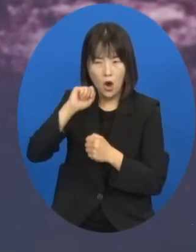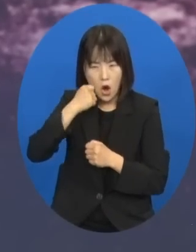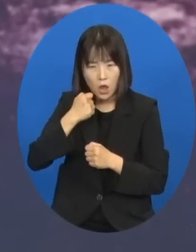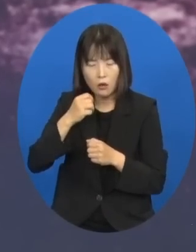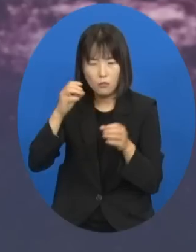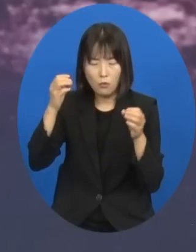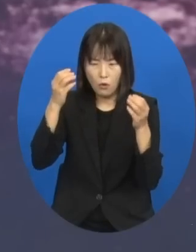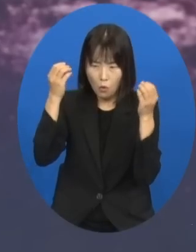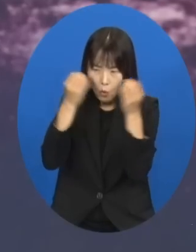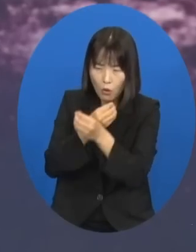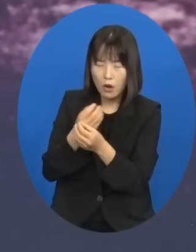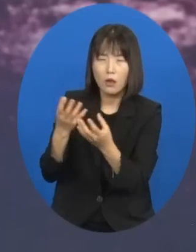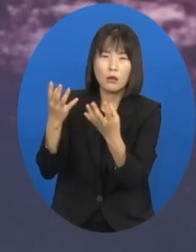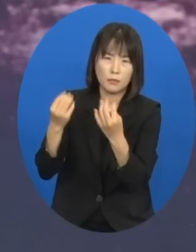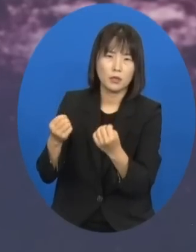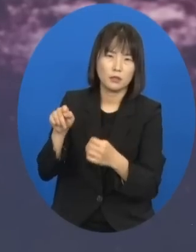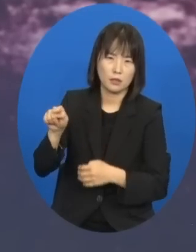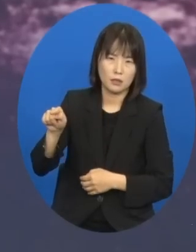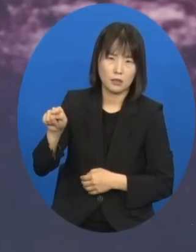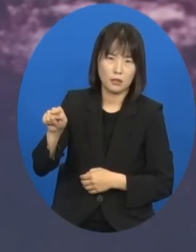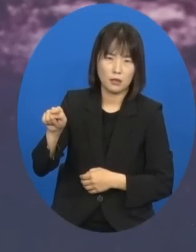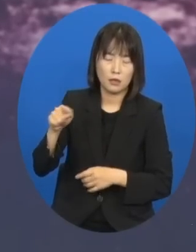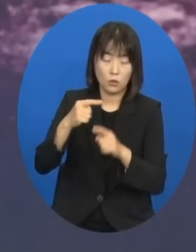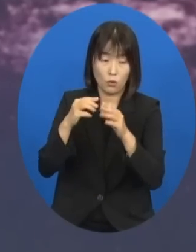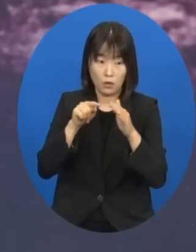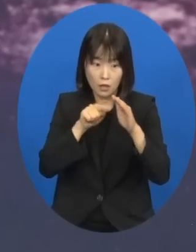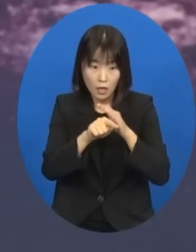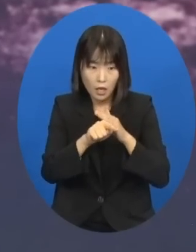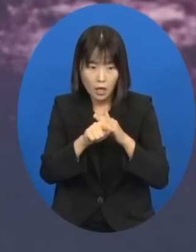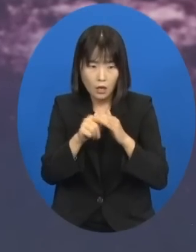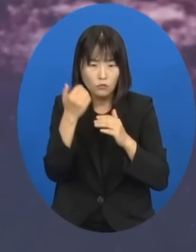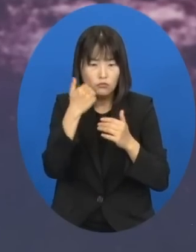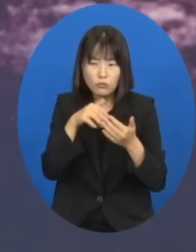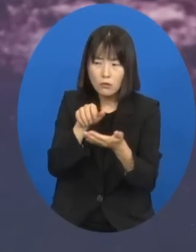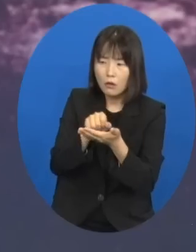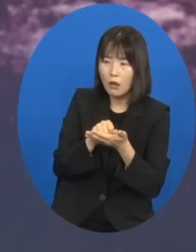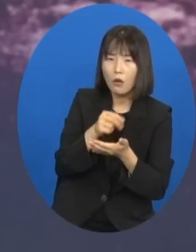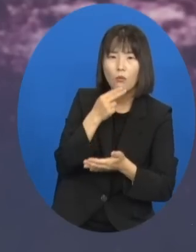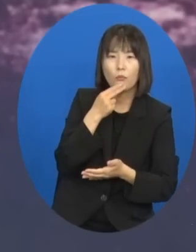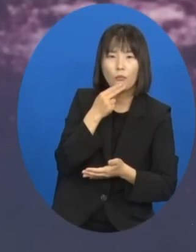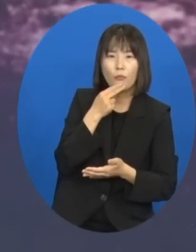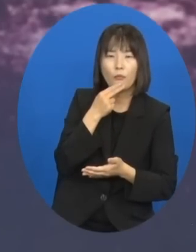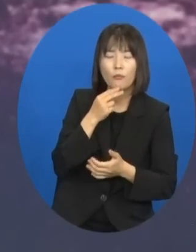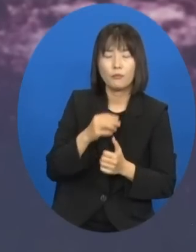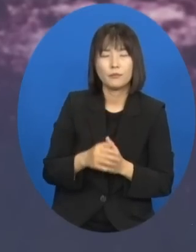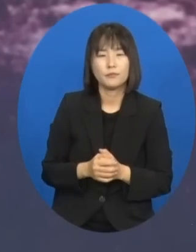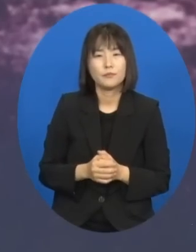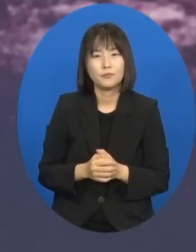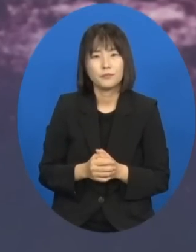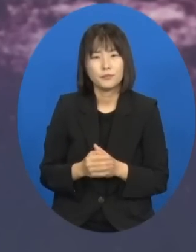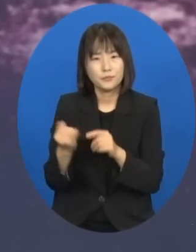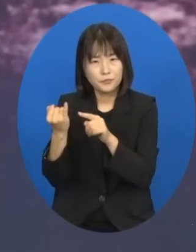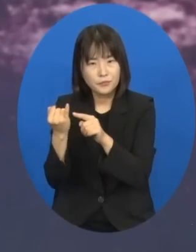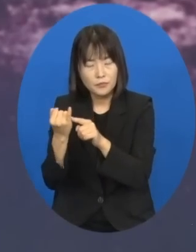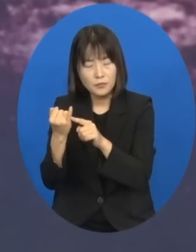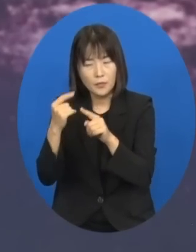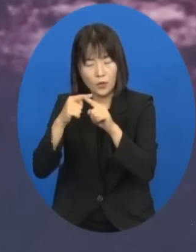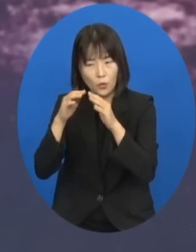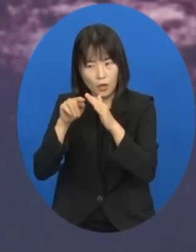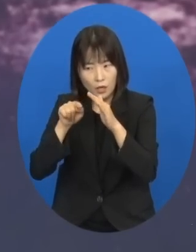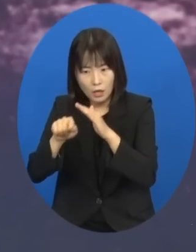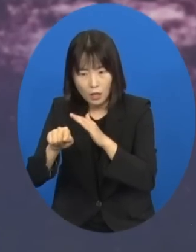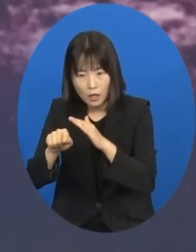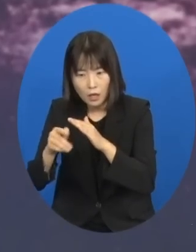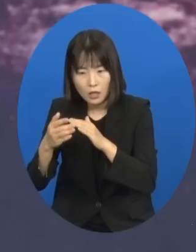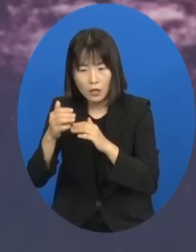당했습니다. 교회에 가면 받아주질 않는 거예요. 그러니까 이분이 어느 교회 갔다가 거기서도 받아주지